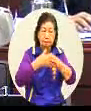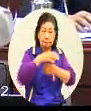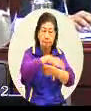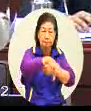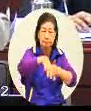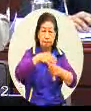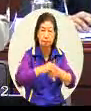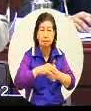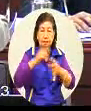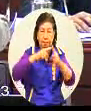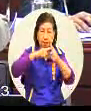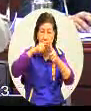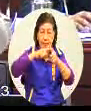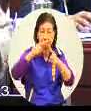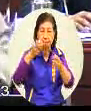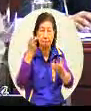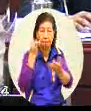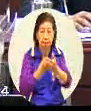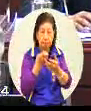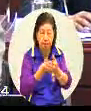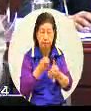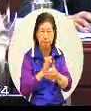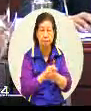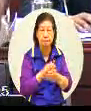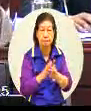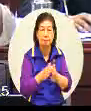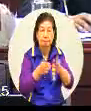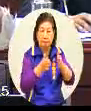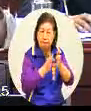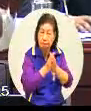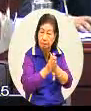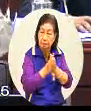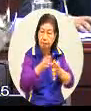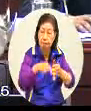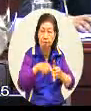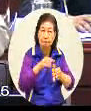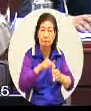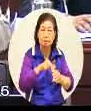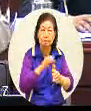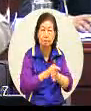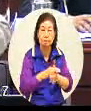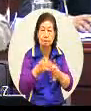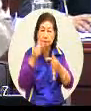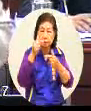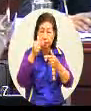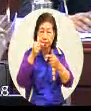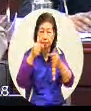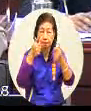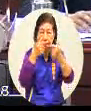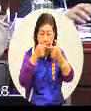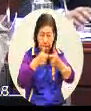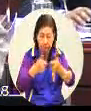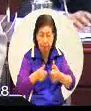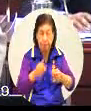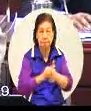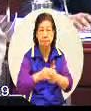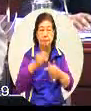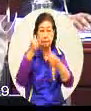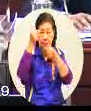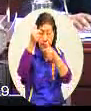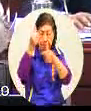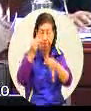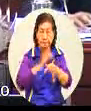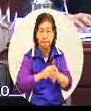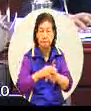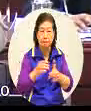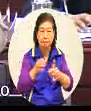度严格要求之下，这款的符合这个标准，这款的经济发展我们才会同意，